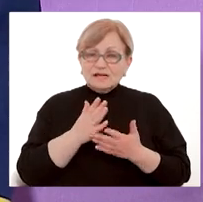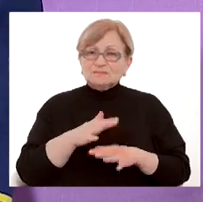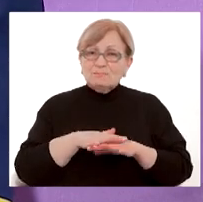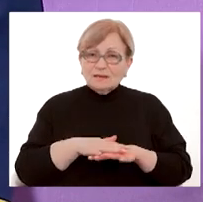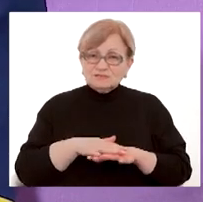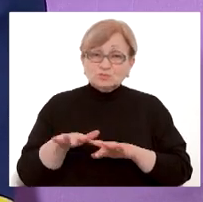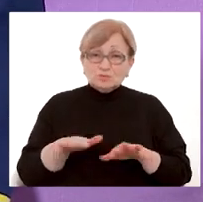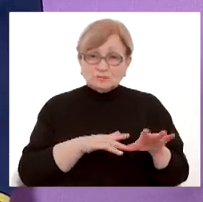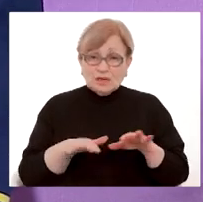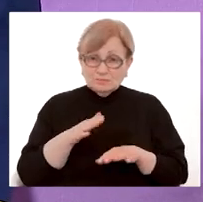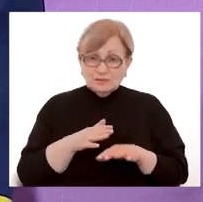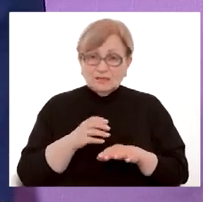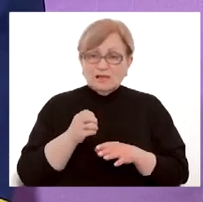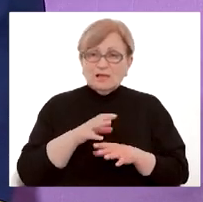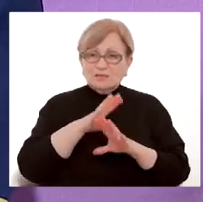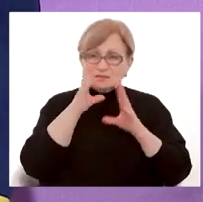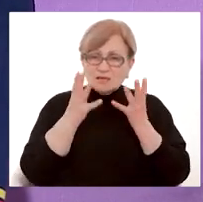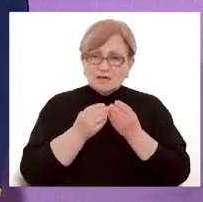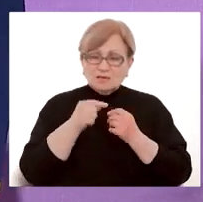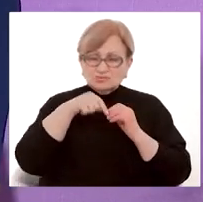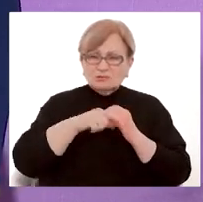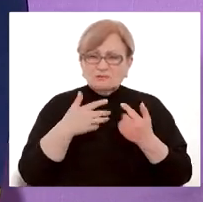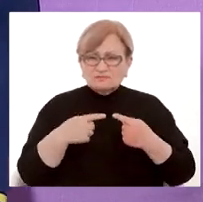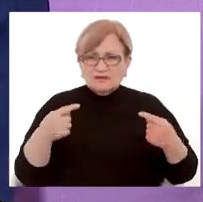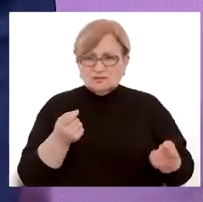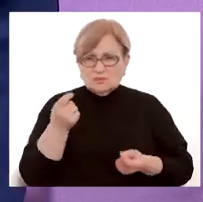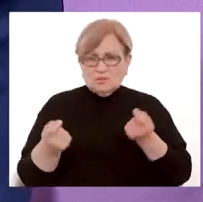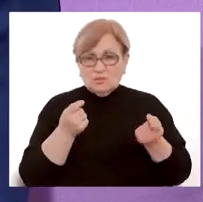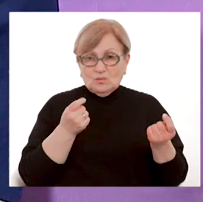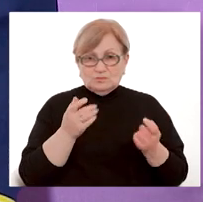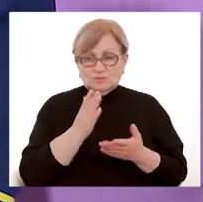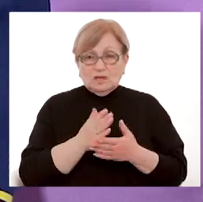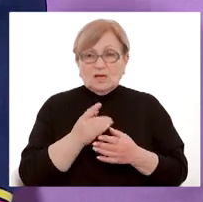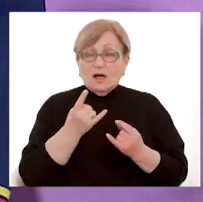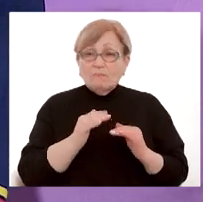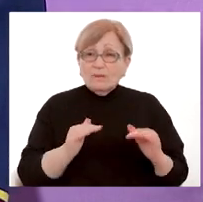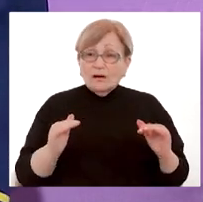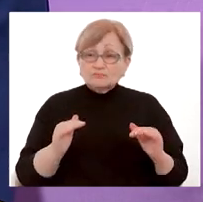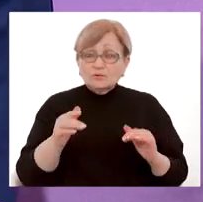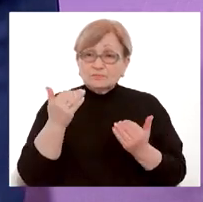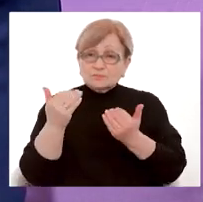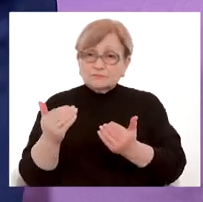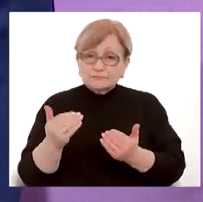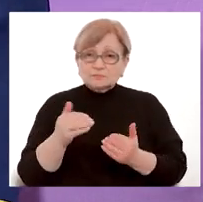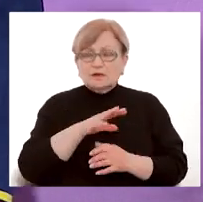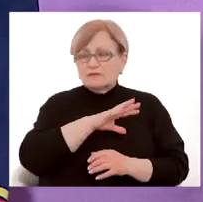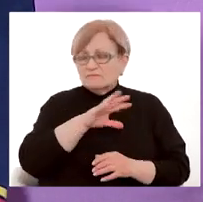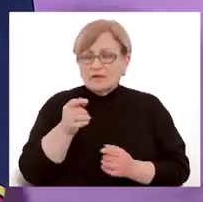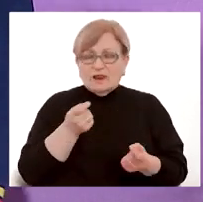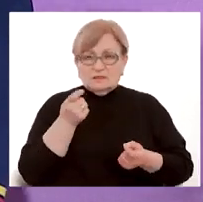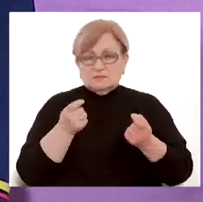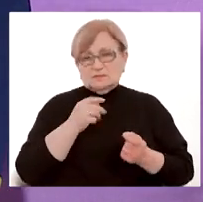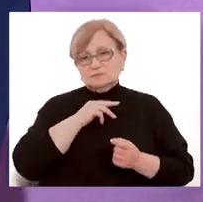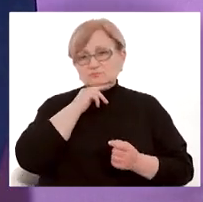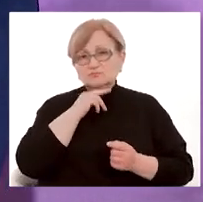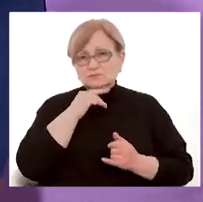ბაზისური საქმიანობა სინამდვილეში ძალიან ბევრი კომპონენტისაგან შედგება და ბავშვების შემთხვევაში განსაკუთრებით ნუ ამ ყველა დეტალს ვაქცევთ